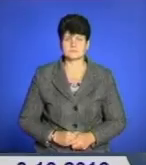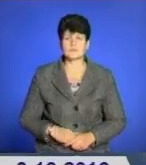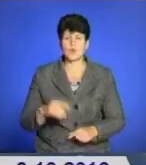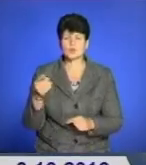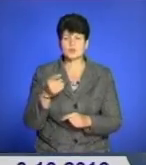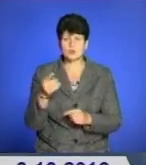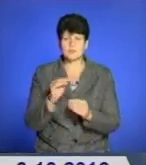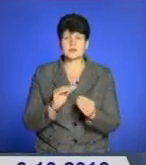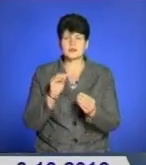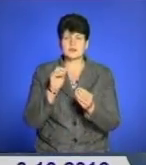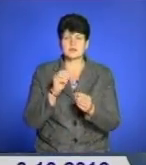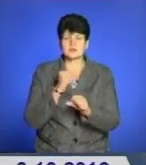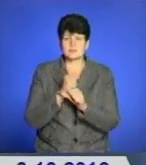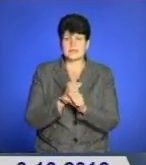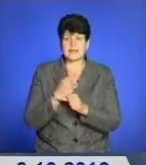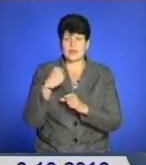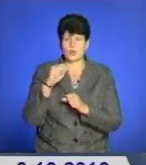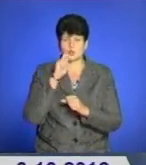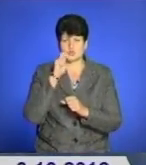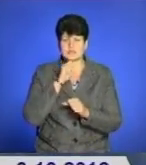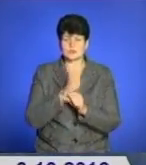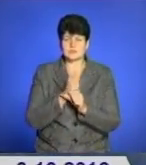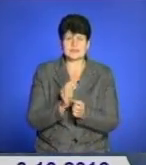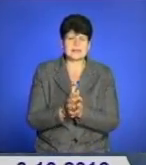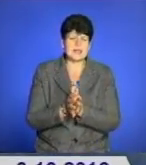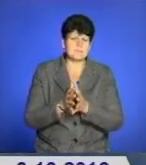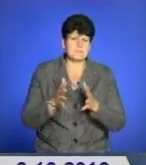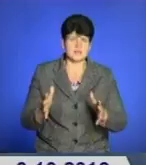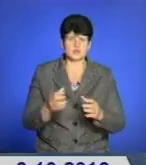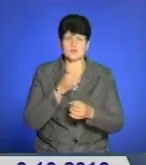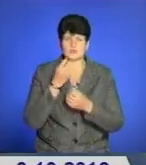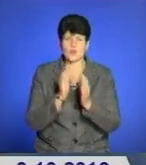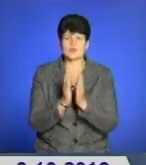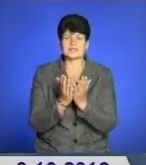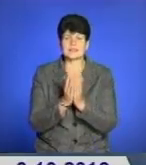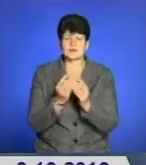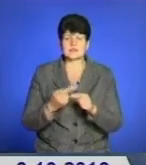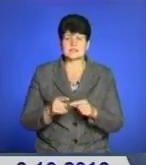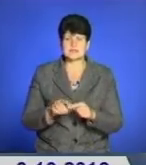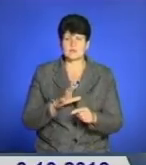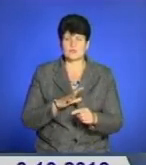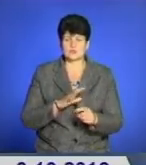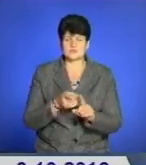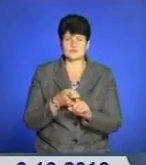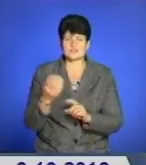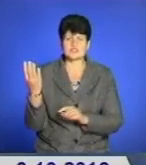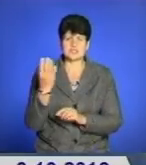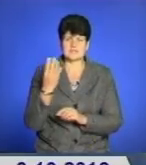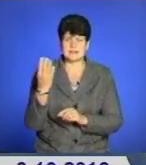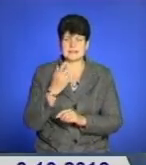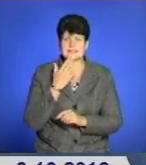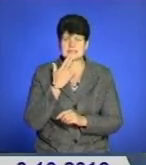У Тернополі встановили рекорд України. Виготовили найбільшу квіткову книгу. Це відбулося у рамках 4-го національного